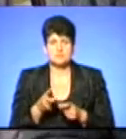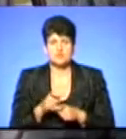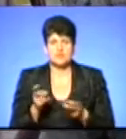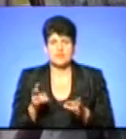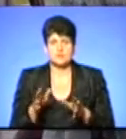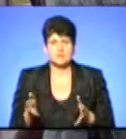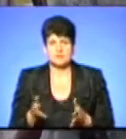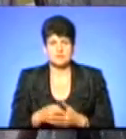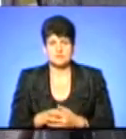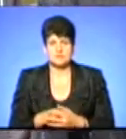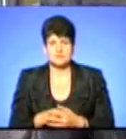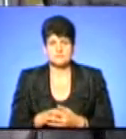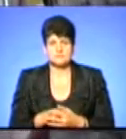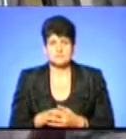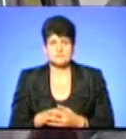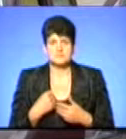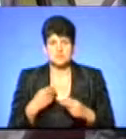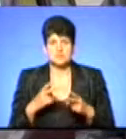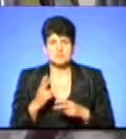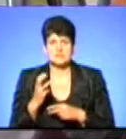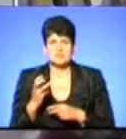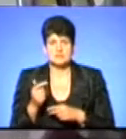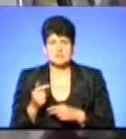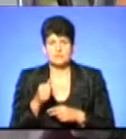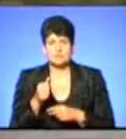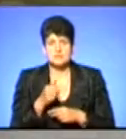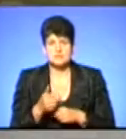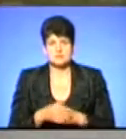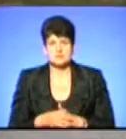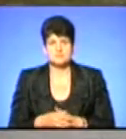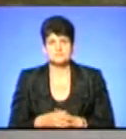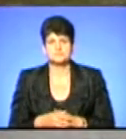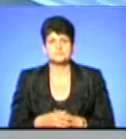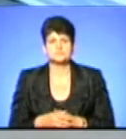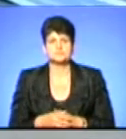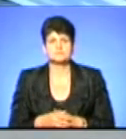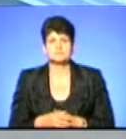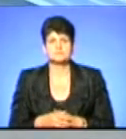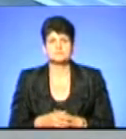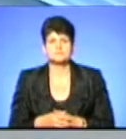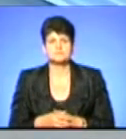Все. Мені лишається 300 гривень, і то на місяць.